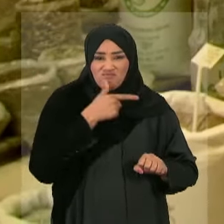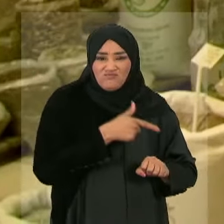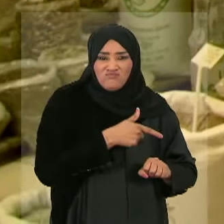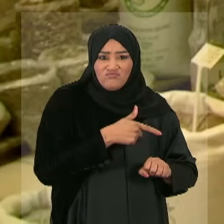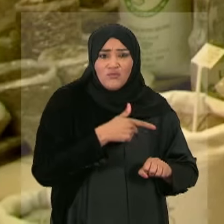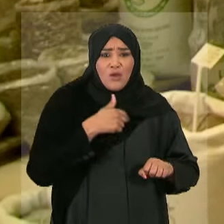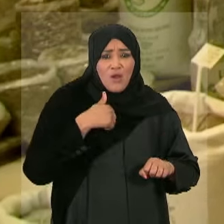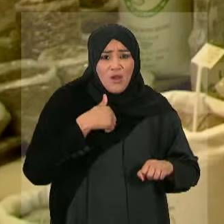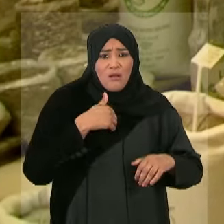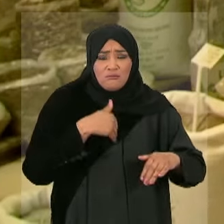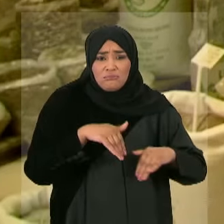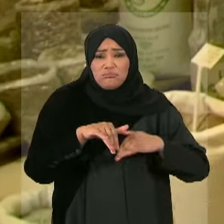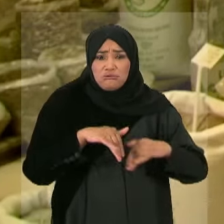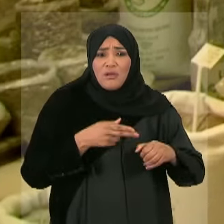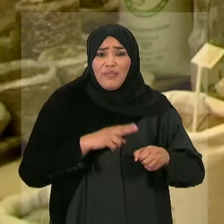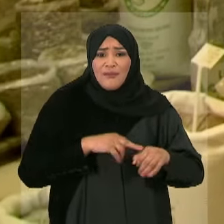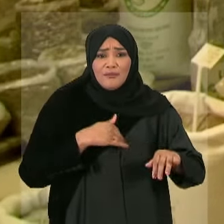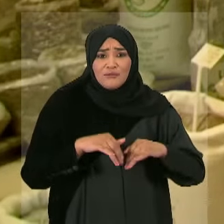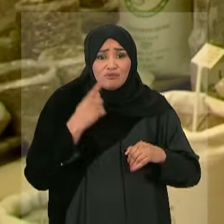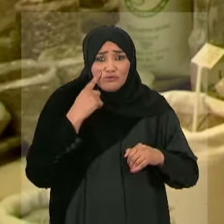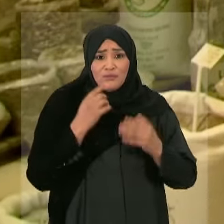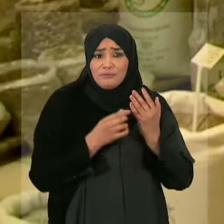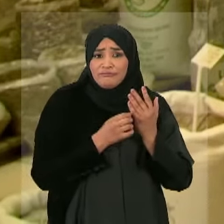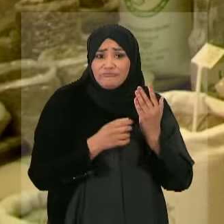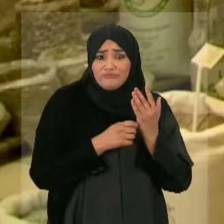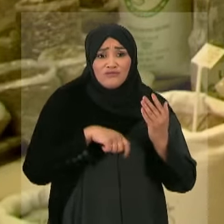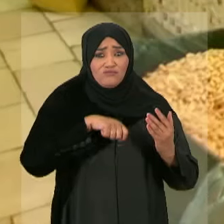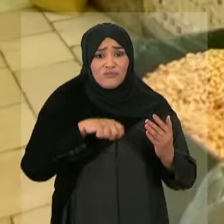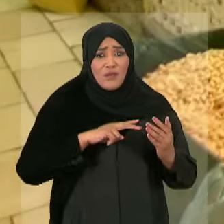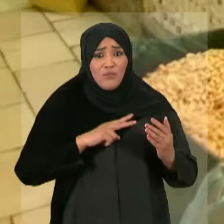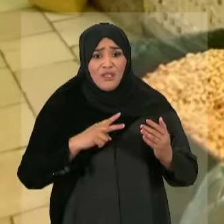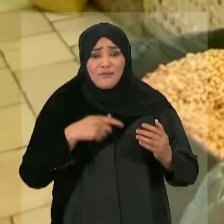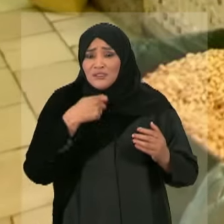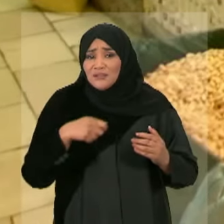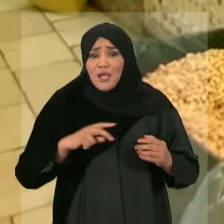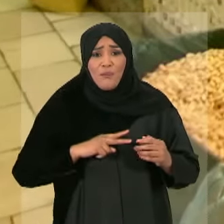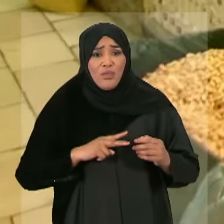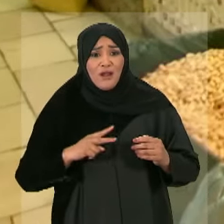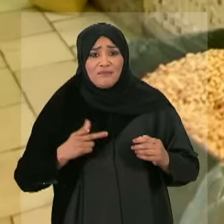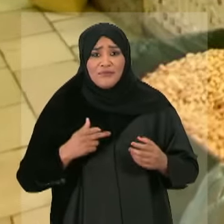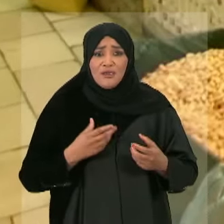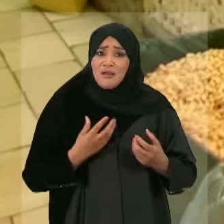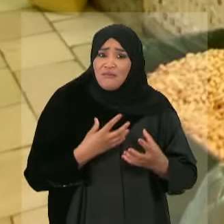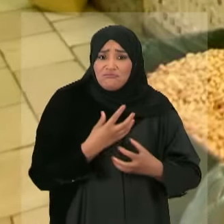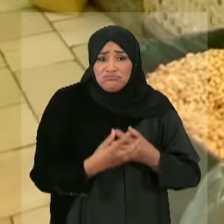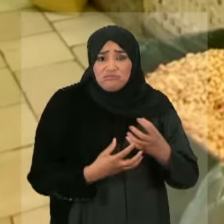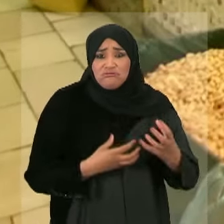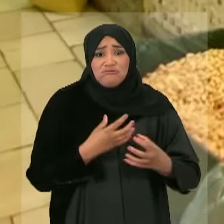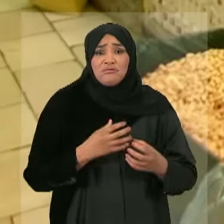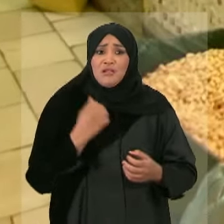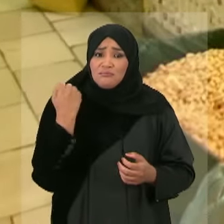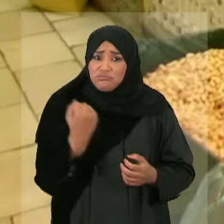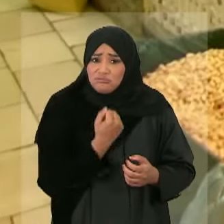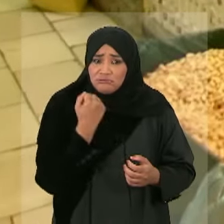نشوف القروية نشوف اللي جايبين الخضرة الملوخية اللي جاي يشتري غرال جاي يسمد البرغلات جاي يسمد الفريكة جاي